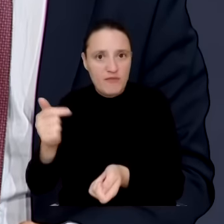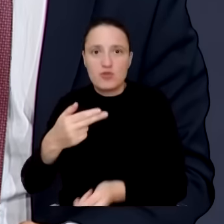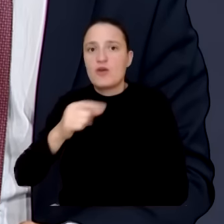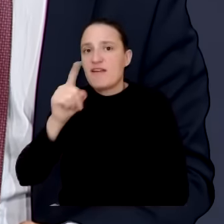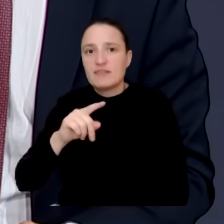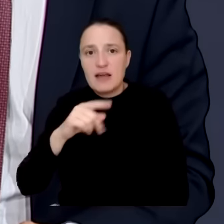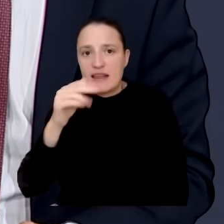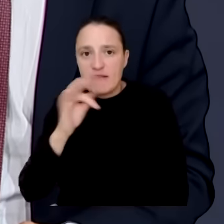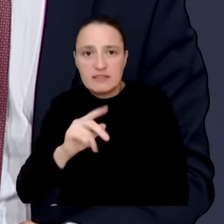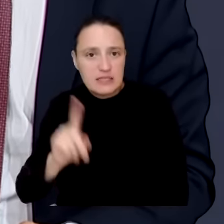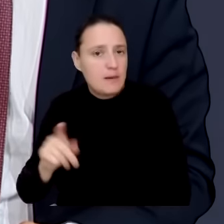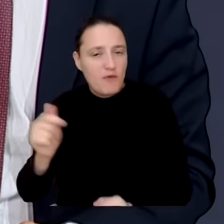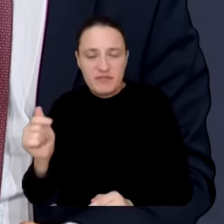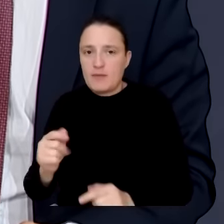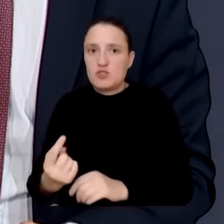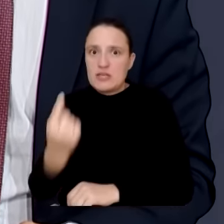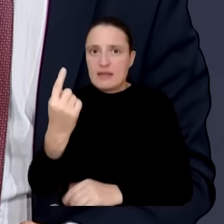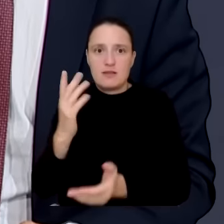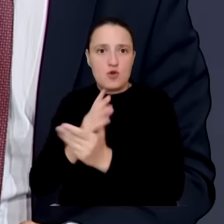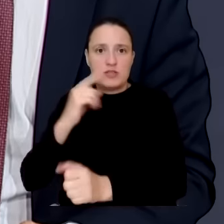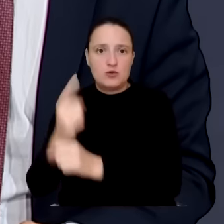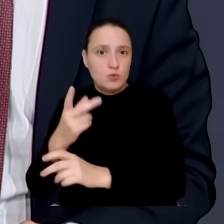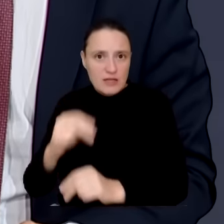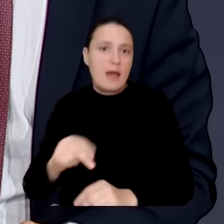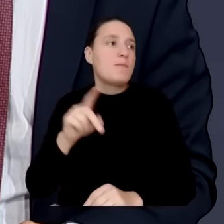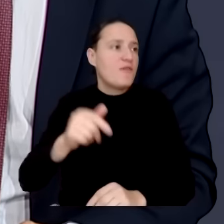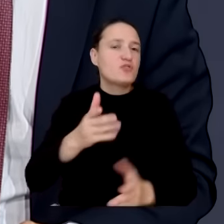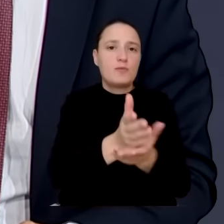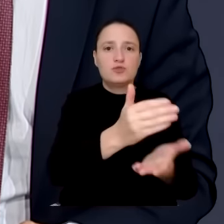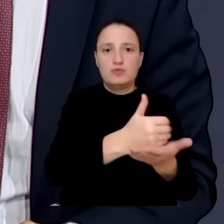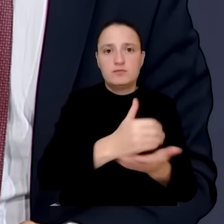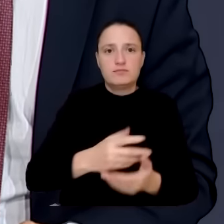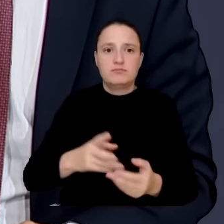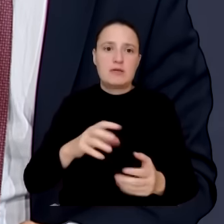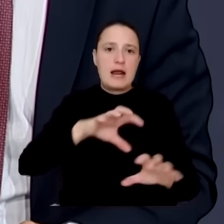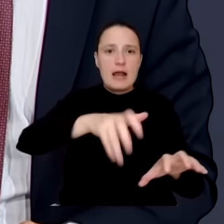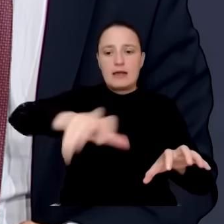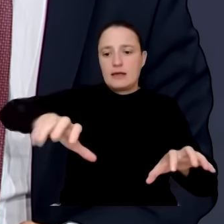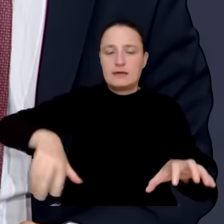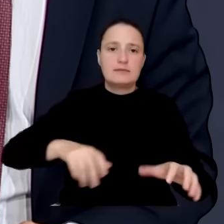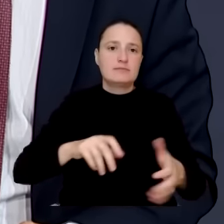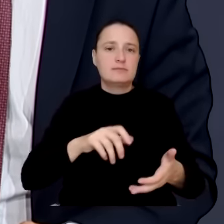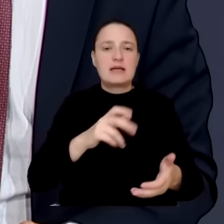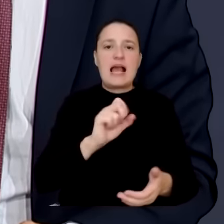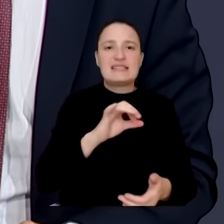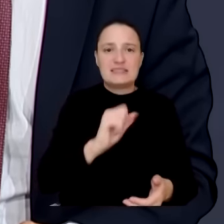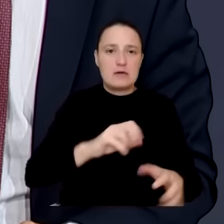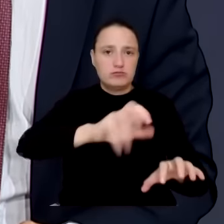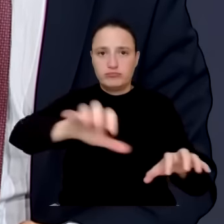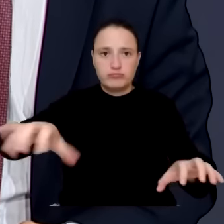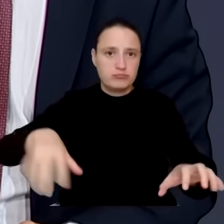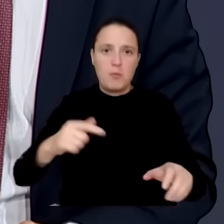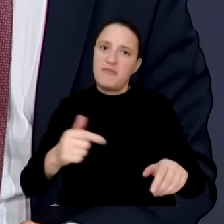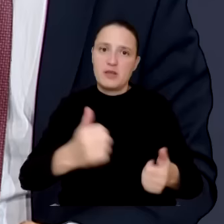zdecentralizowany były kasy które będą ze sobą rywalizować w tym zakresie żeby te żeby ten pakiet koszy usług